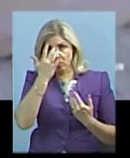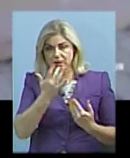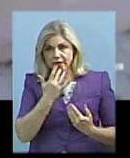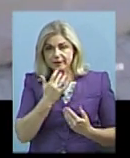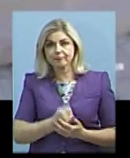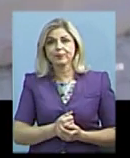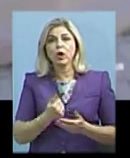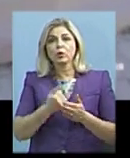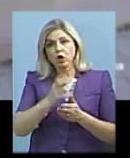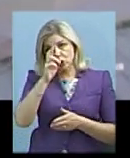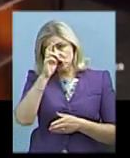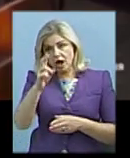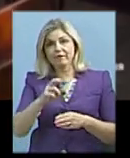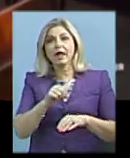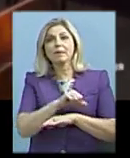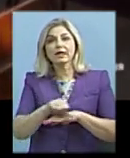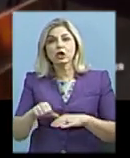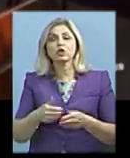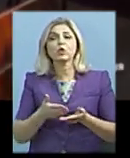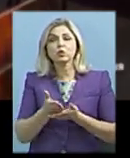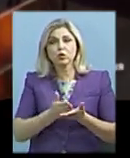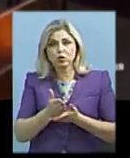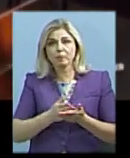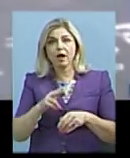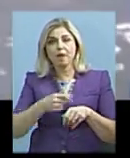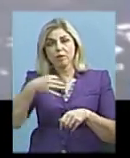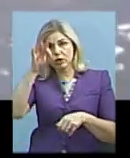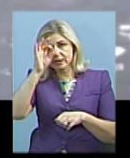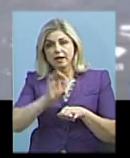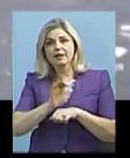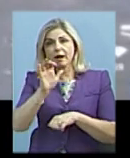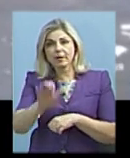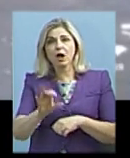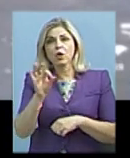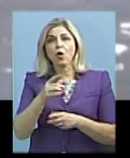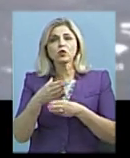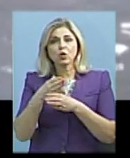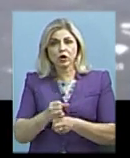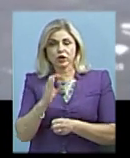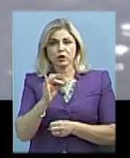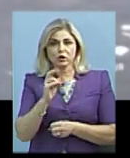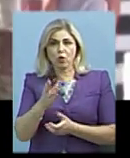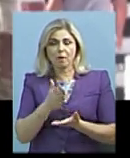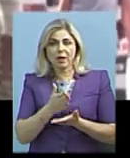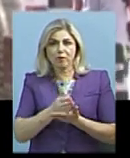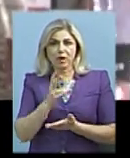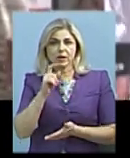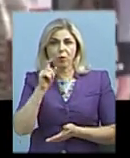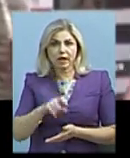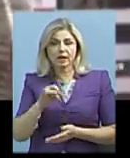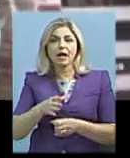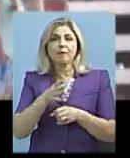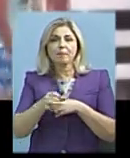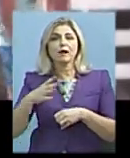До Державної міграційної служби в Миколаївській області поліцейські направили подання щодо скорочення строків перебування в Україні та примусового повернення